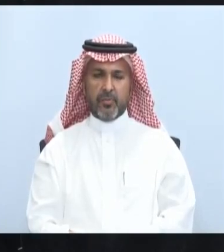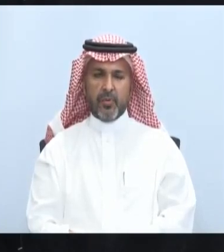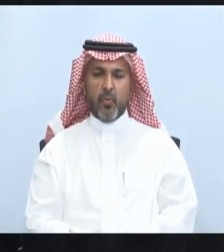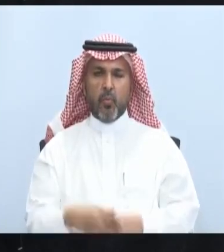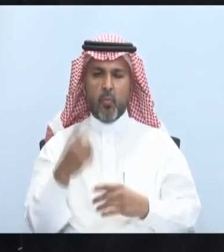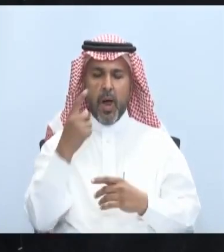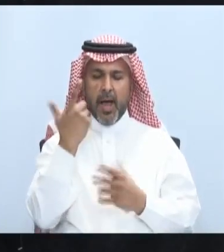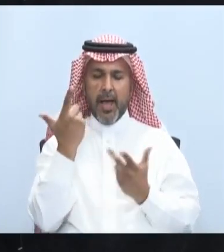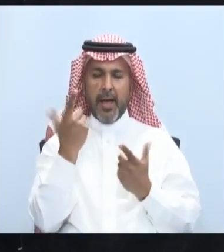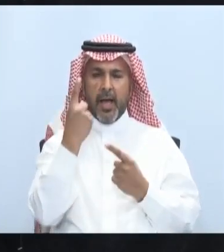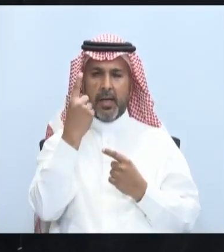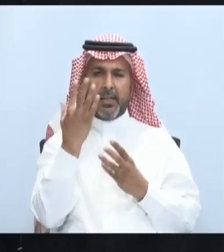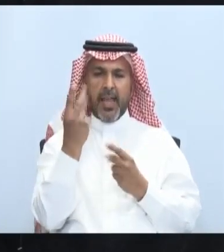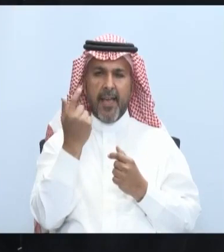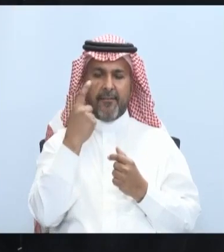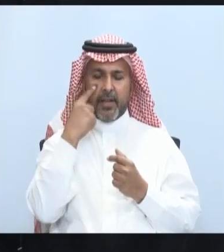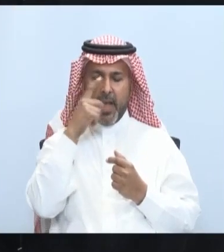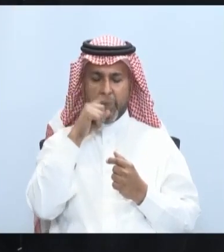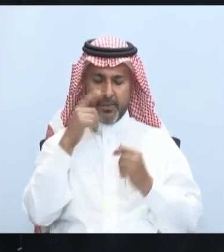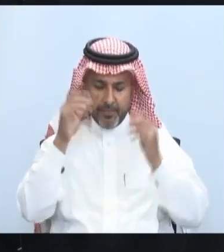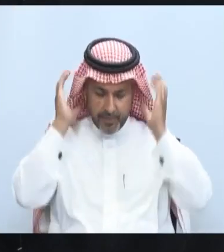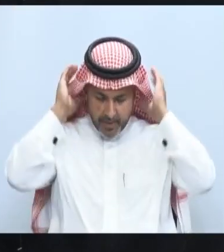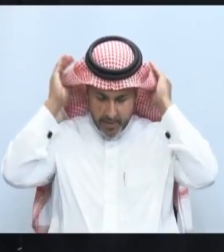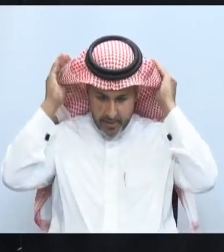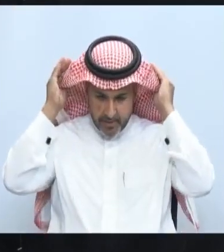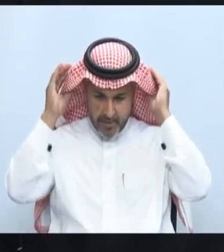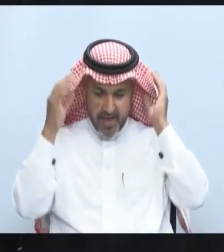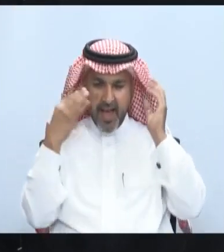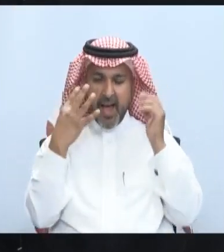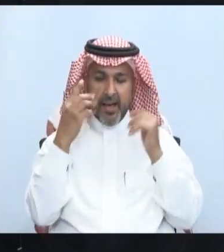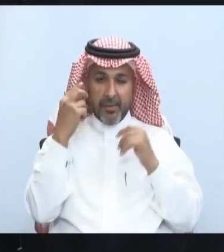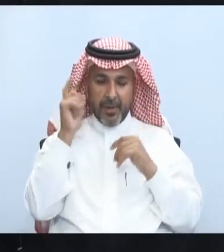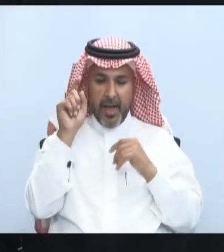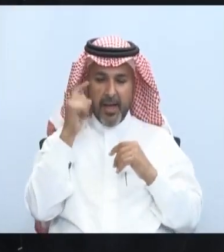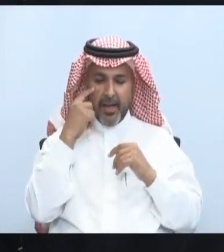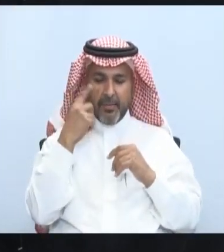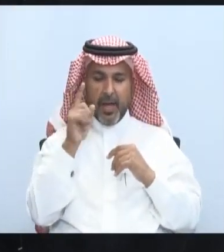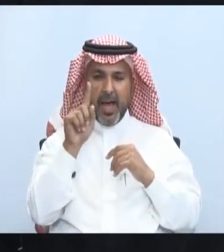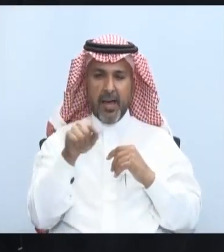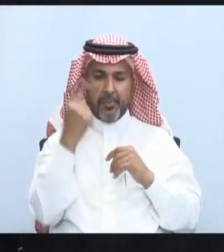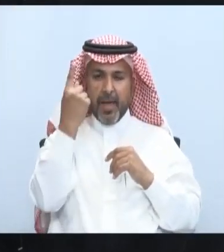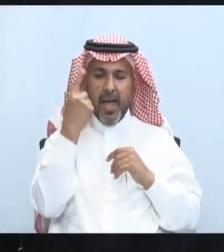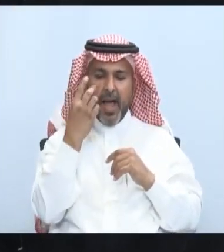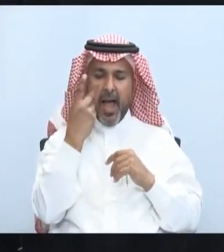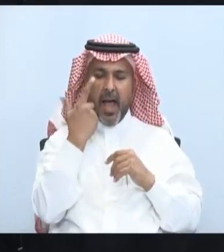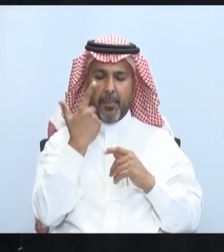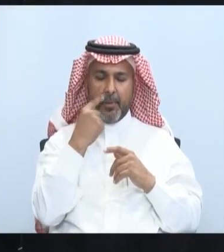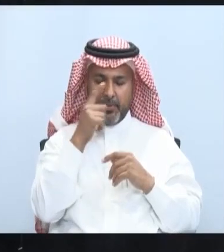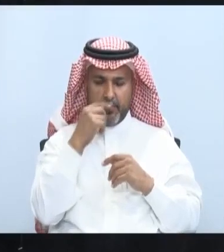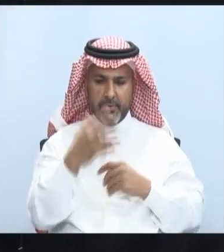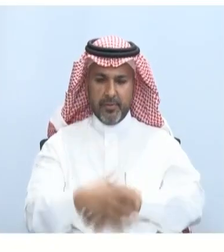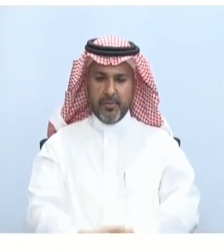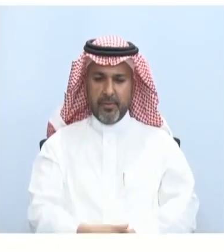العنصر المحايد في عمليه الضرب نحتاج الى اربعه اي مضروبه في بعض معناه اني ماذا